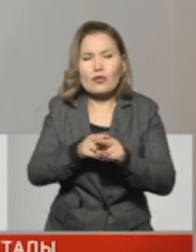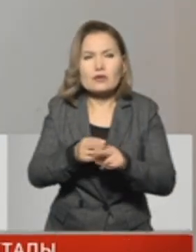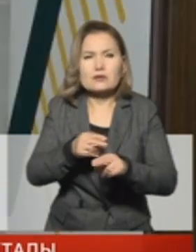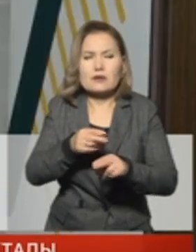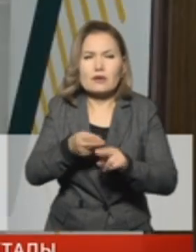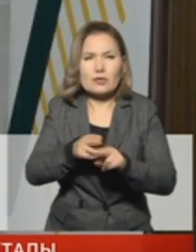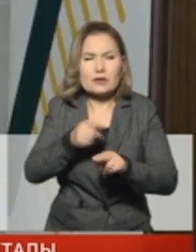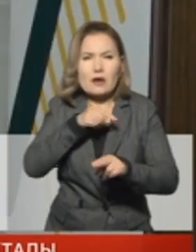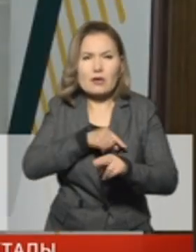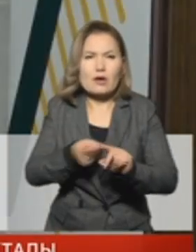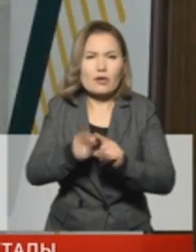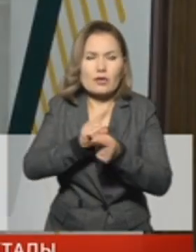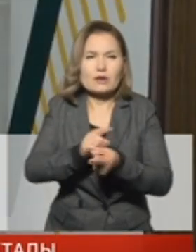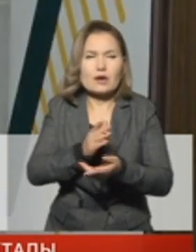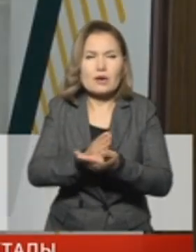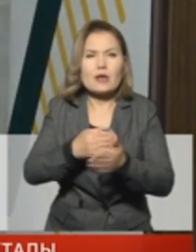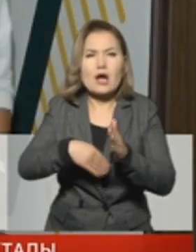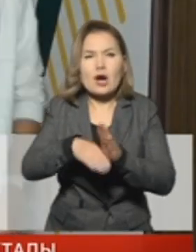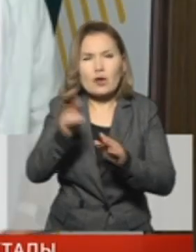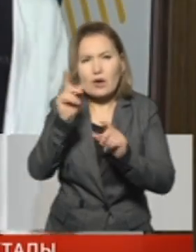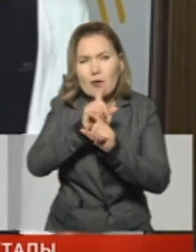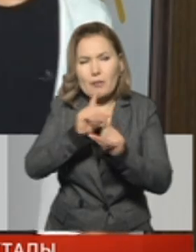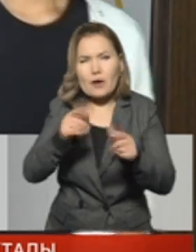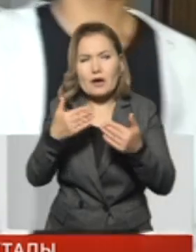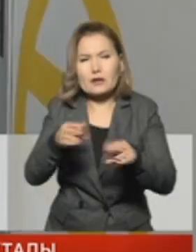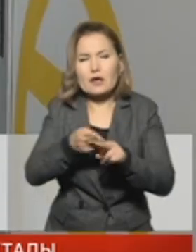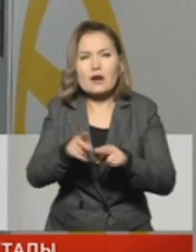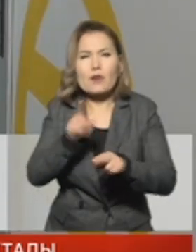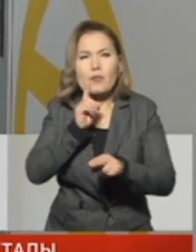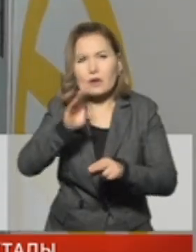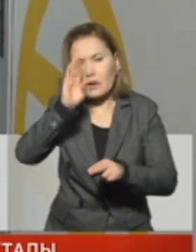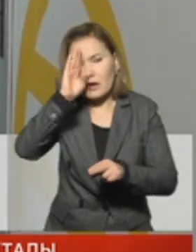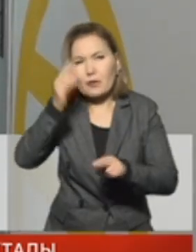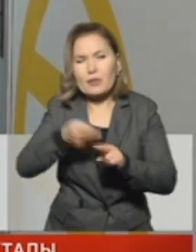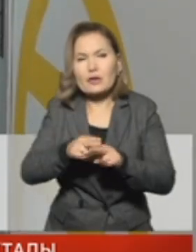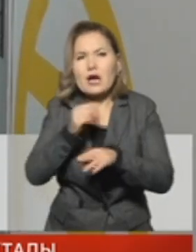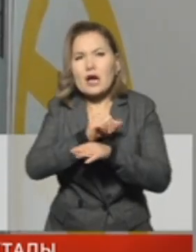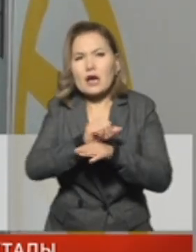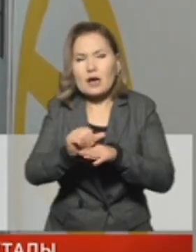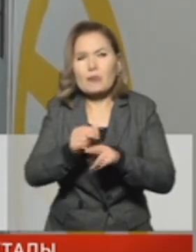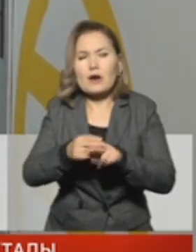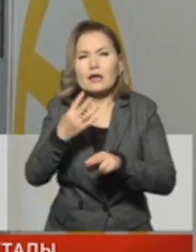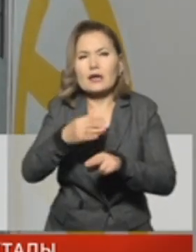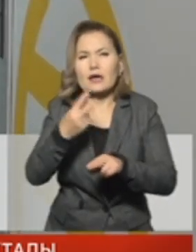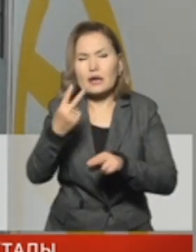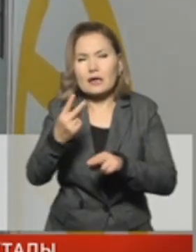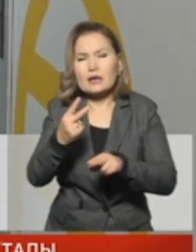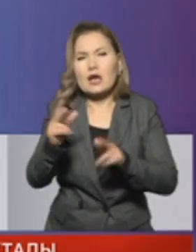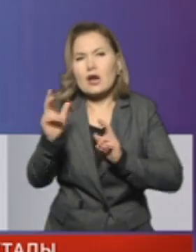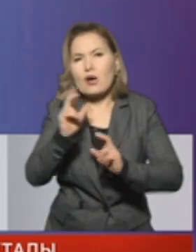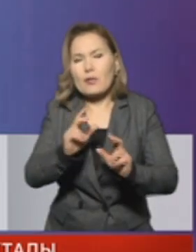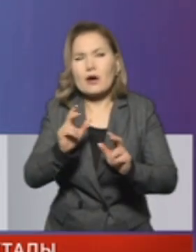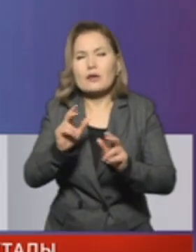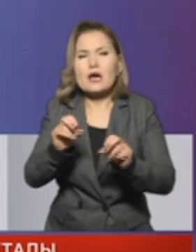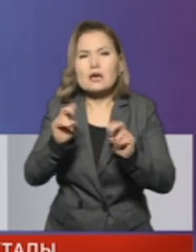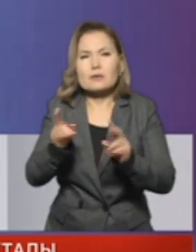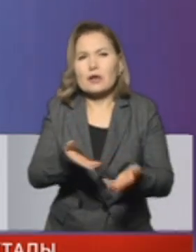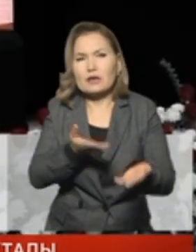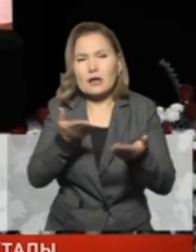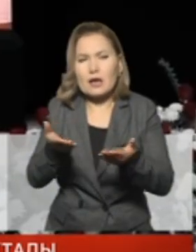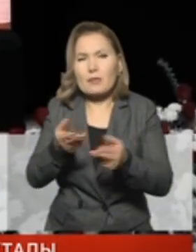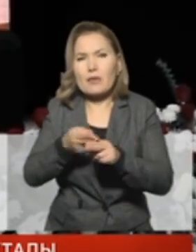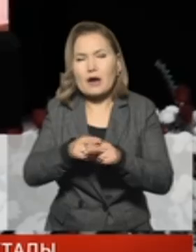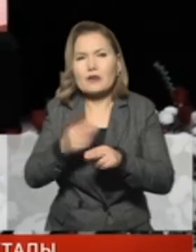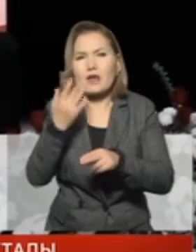содан бастайды. Лицейді үздік бітірген шәкірттерінің бірі Ислам Абдрахманов шетелдік 42 жоғарғы оқу орнынан шақырту алып,